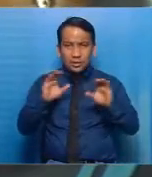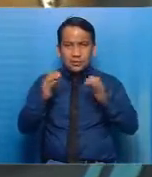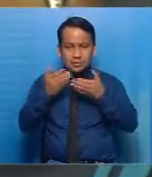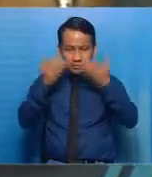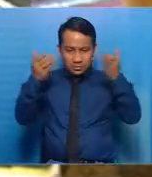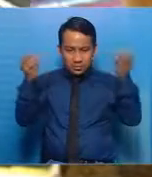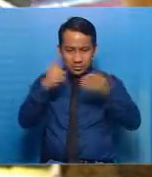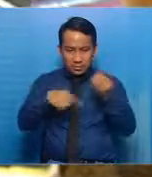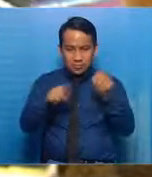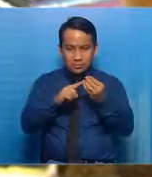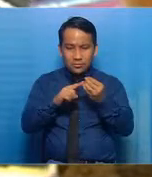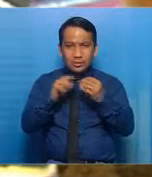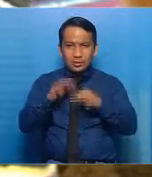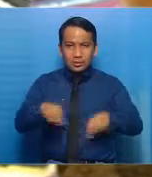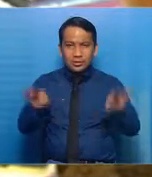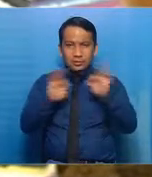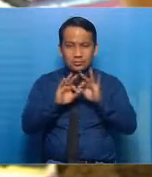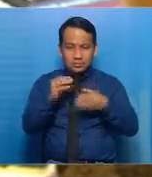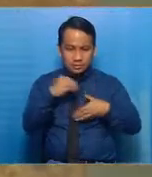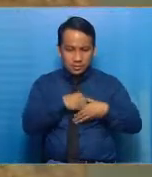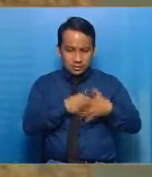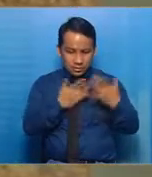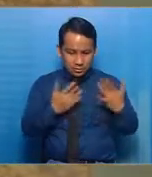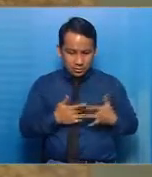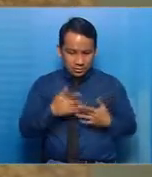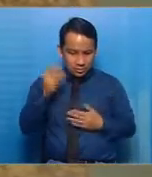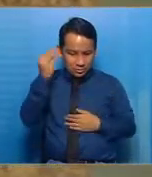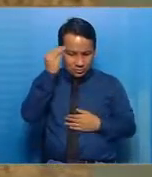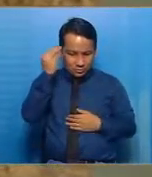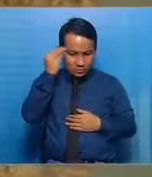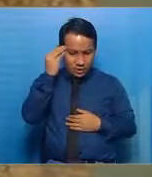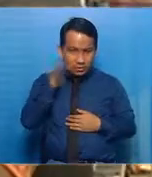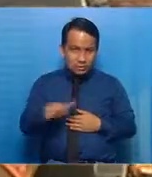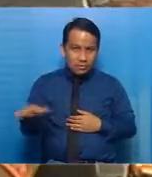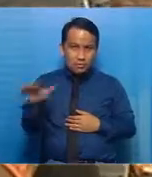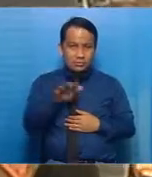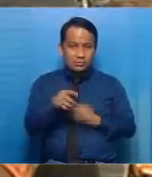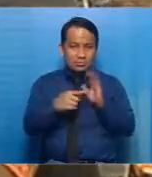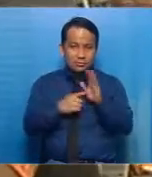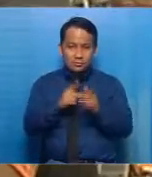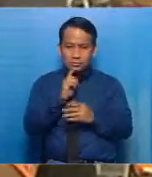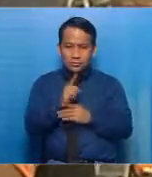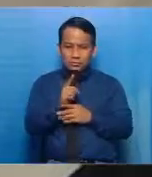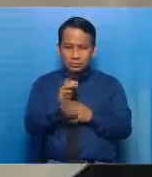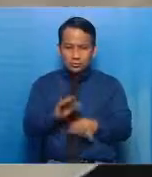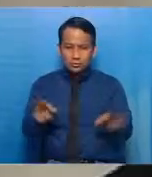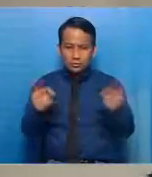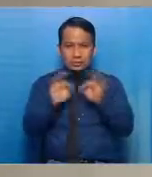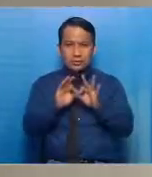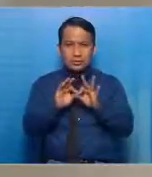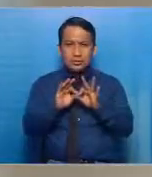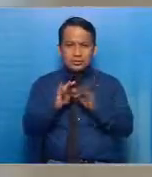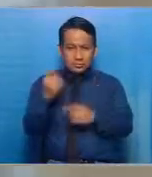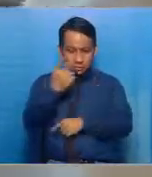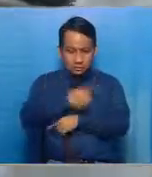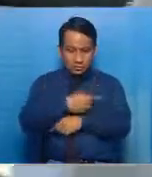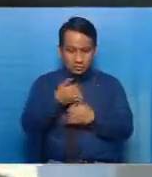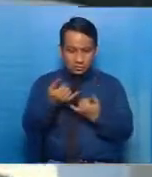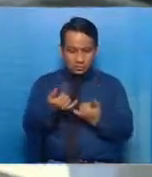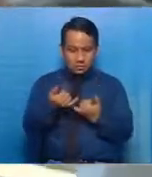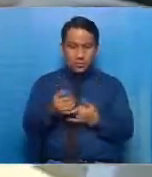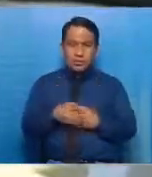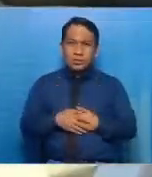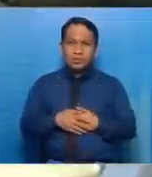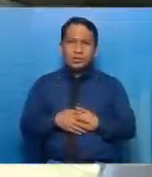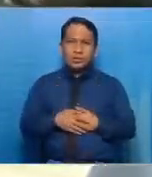mas mahalaga pa rin daw na isa puso at isa isip ng bawat Katoliko ang tunay na kahulugan ng araw na ito.